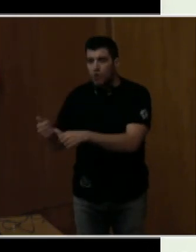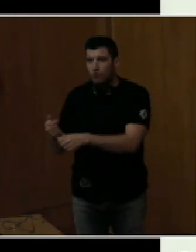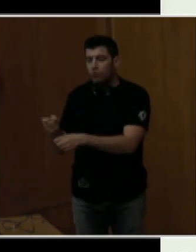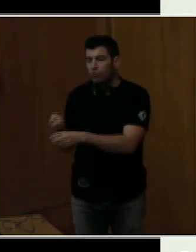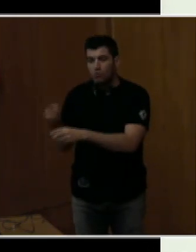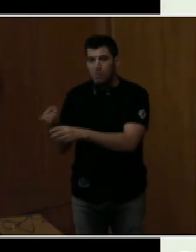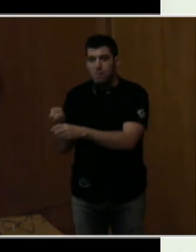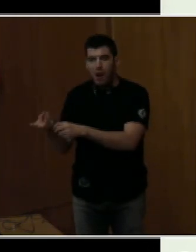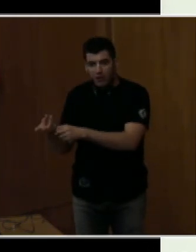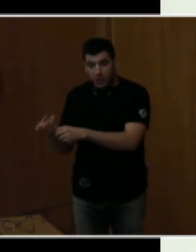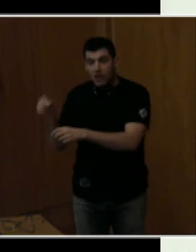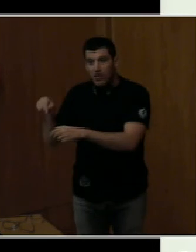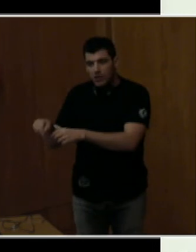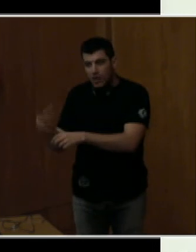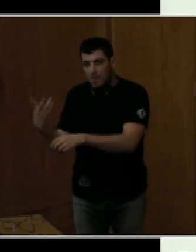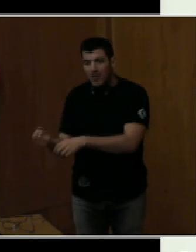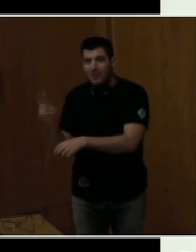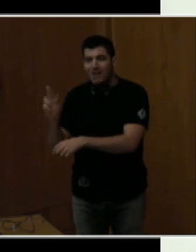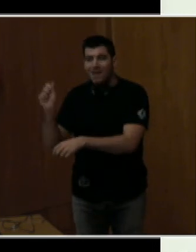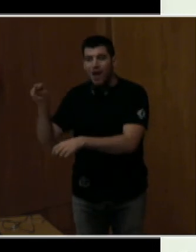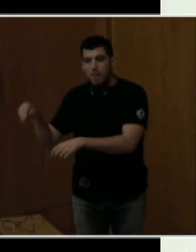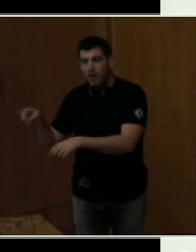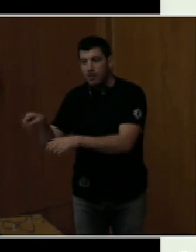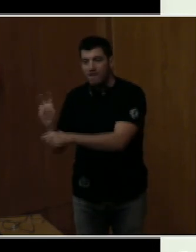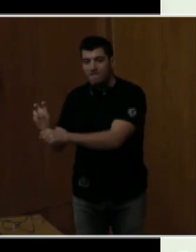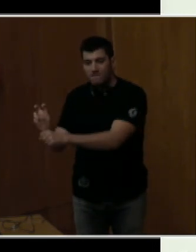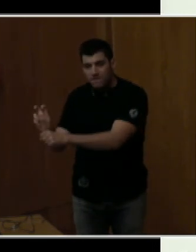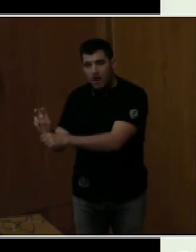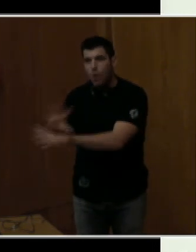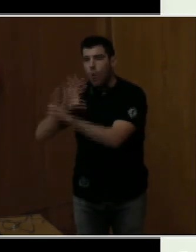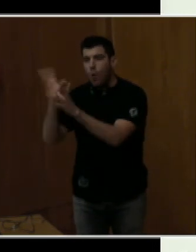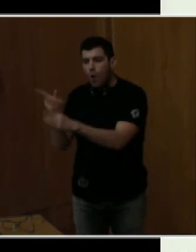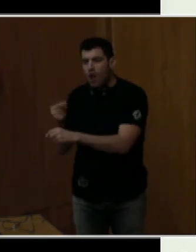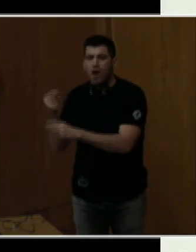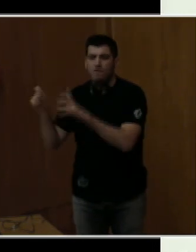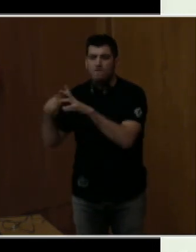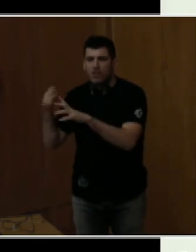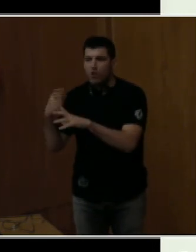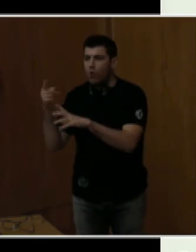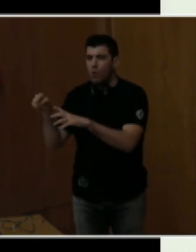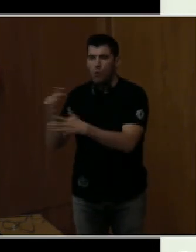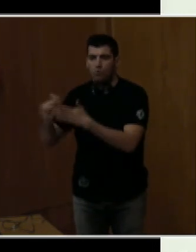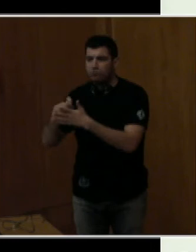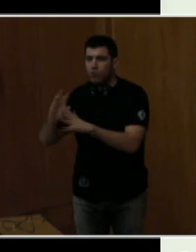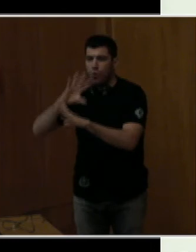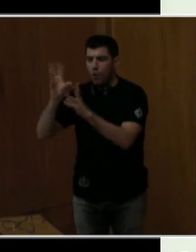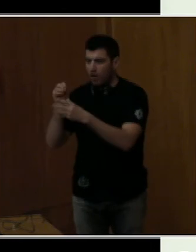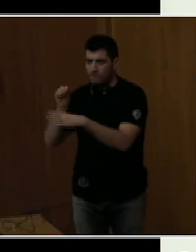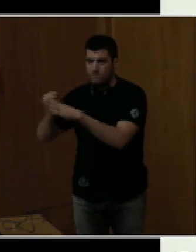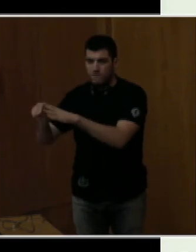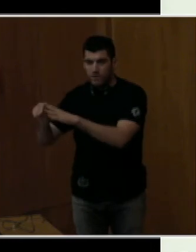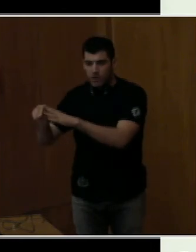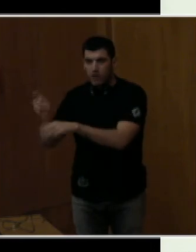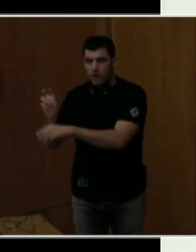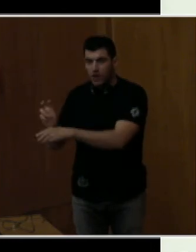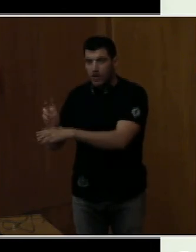μας RAM, όπου εδώ μέσα βρισκόνται αποθηκευμένα τα δεδομένα τα οποία πρέπει να χρησιμοποιήσουμε, να ανασύρουμε στην ουσία. Και